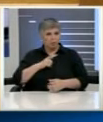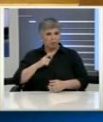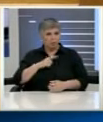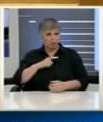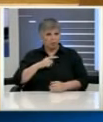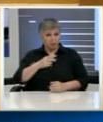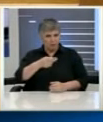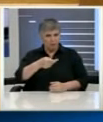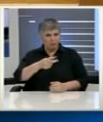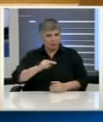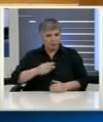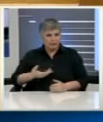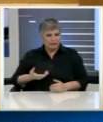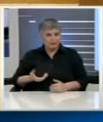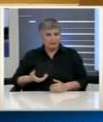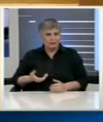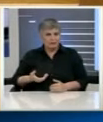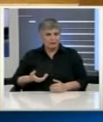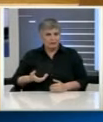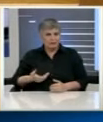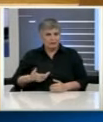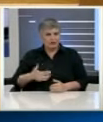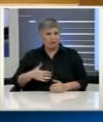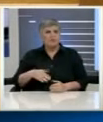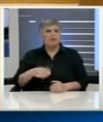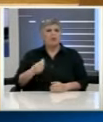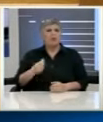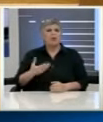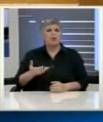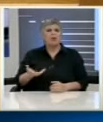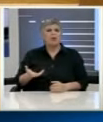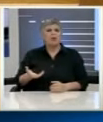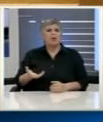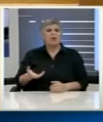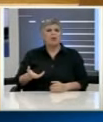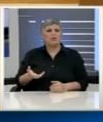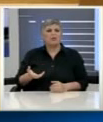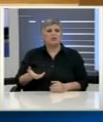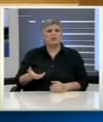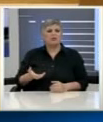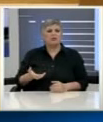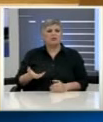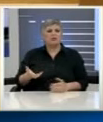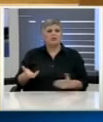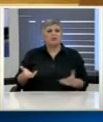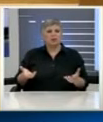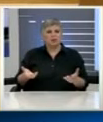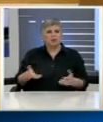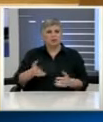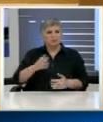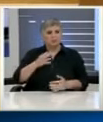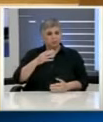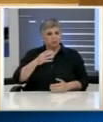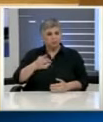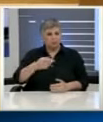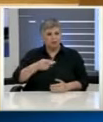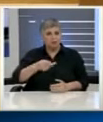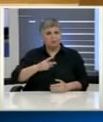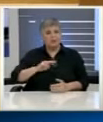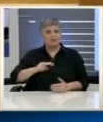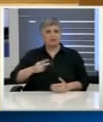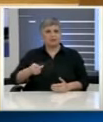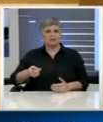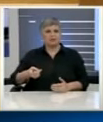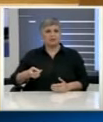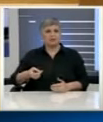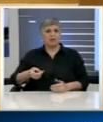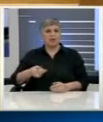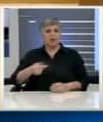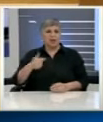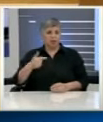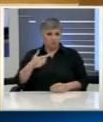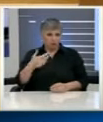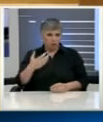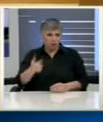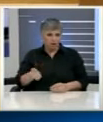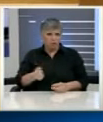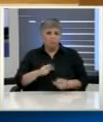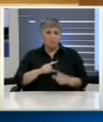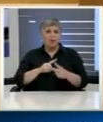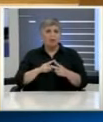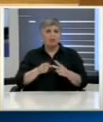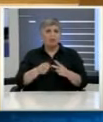όχι πείτε το δεν είναι κακό διότι εδώ δύο συμβαίνουν δύο συμβαίνουν